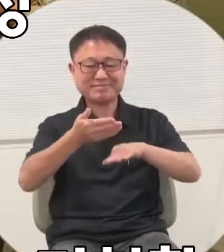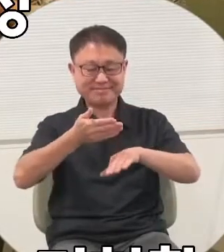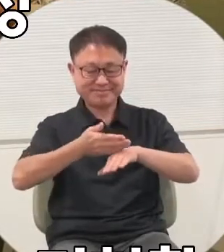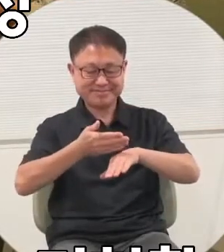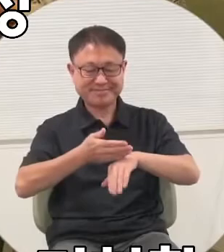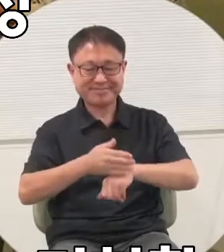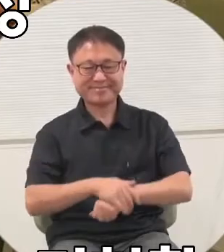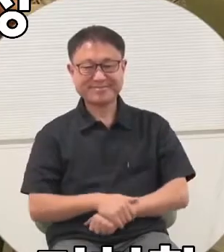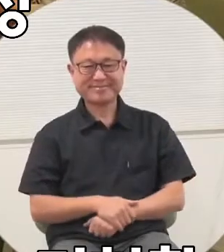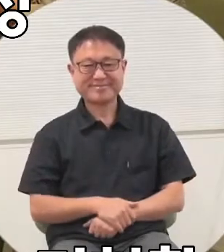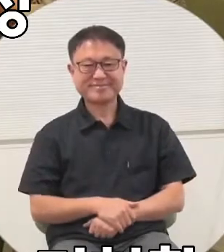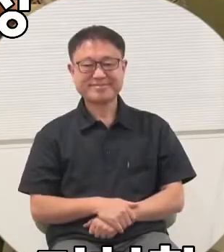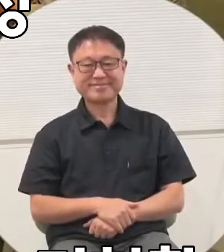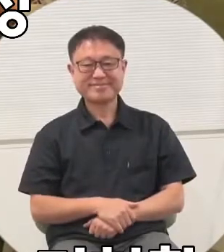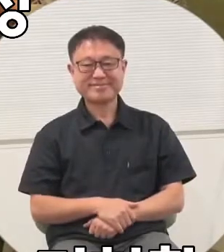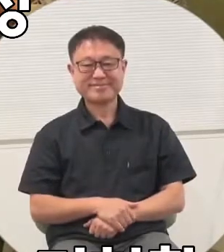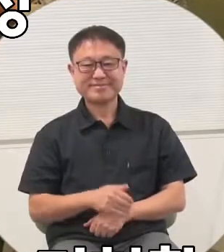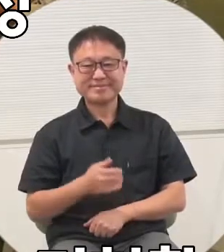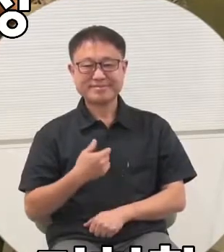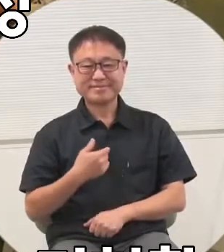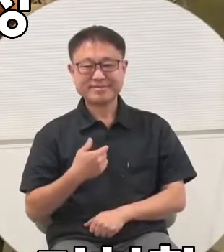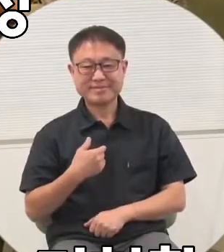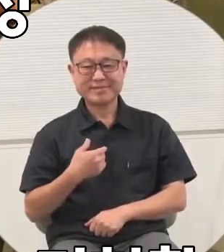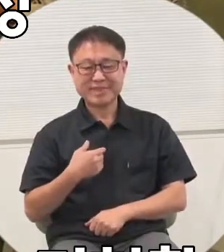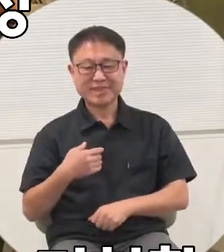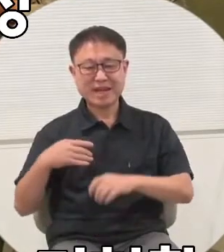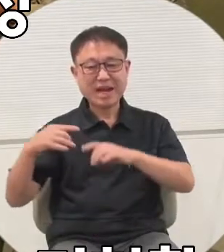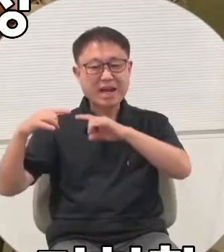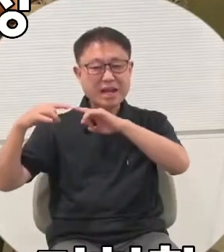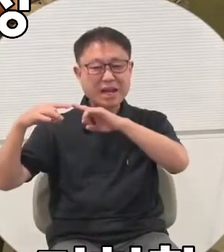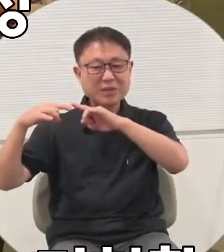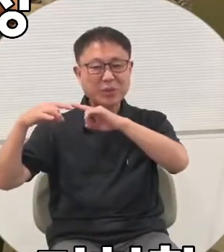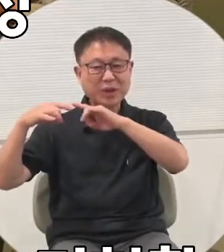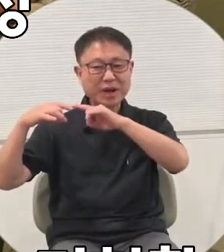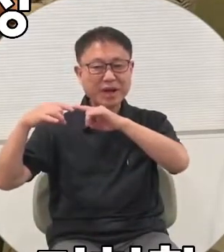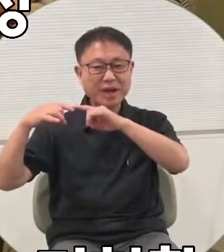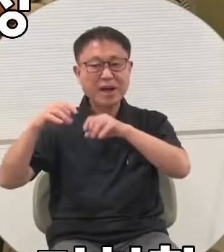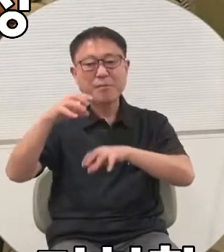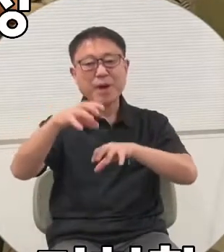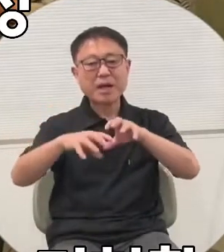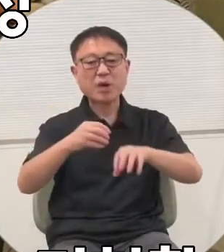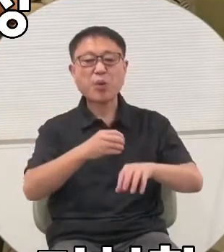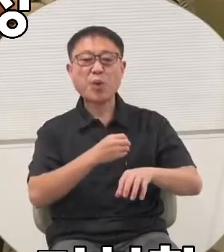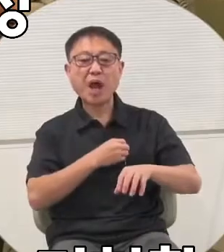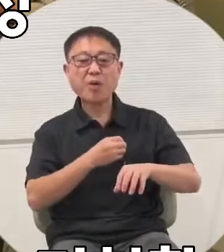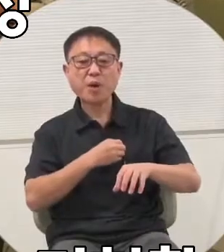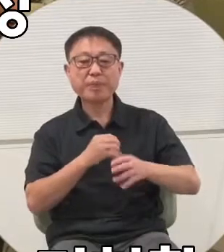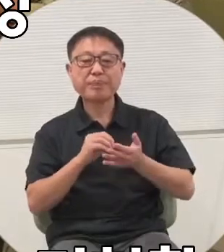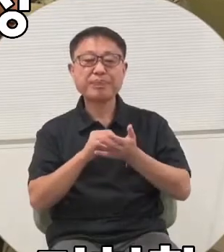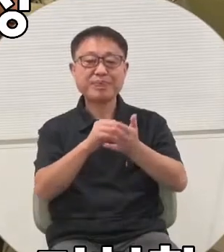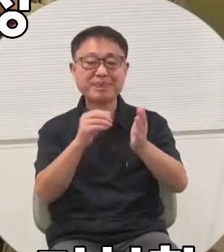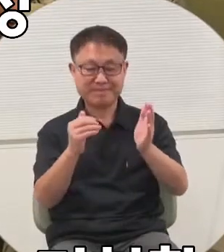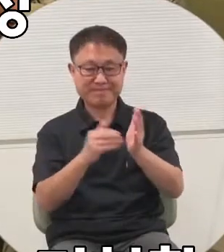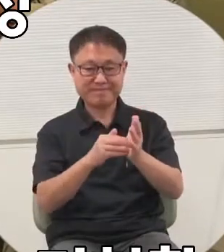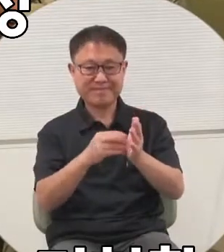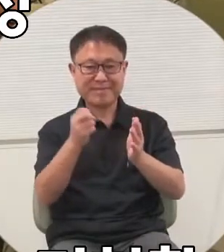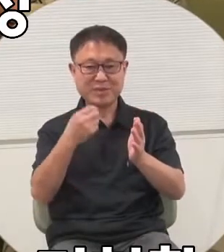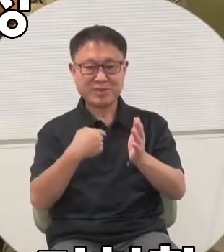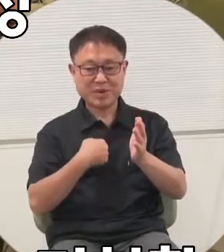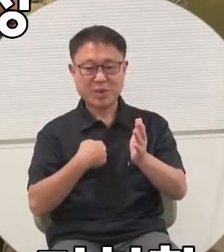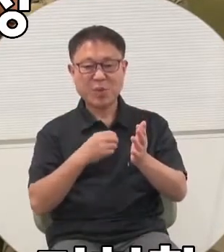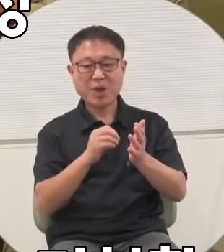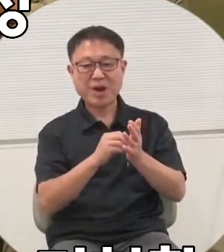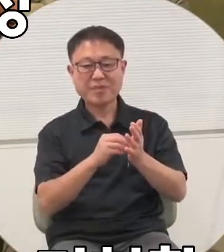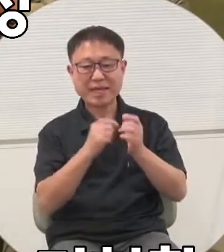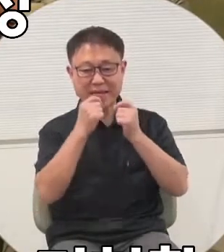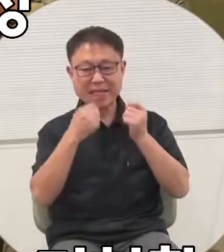감사드립니다. 네, 저희가 사실은 서대문 공동체 라디오가 그 마을활동 가운데 회원 단체이기도 하고 그렇죠. 저도